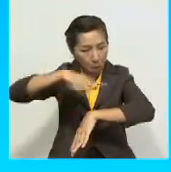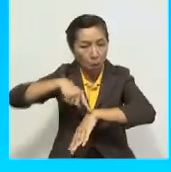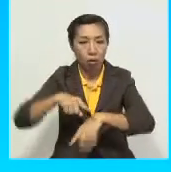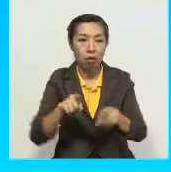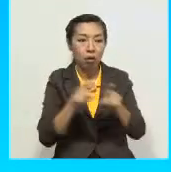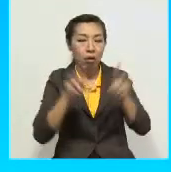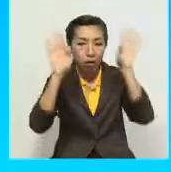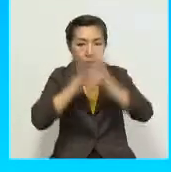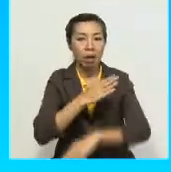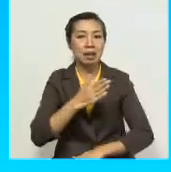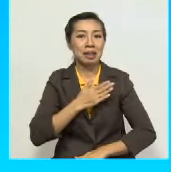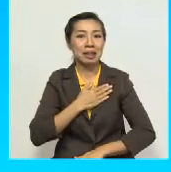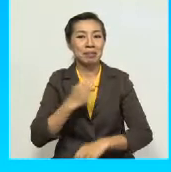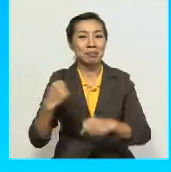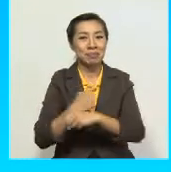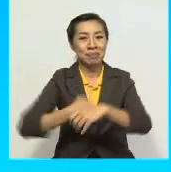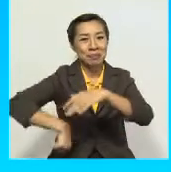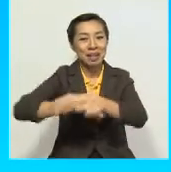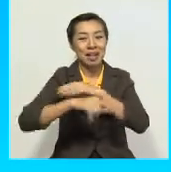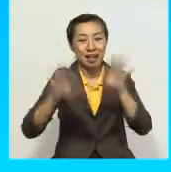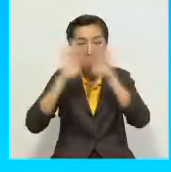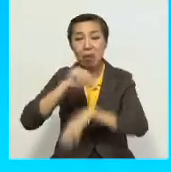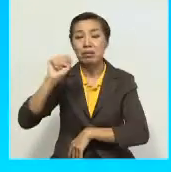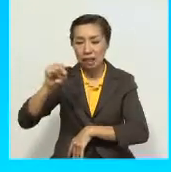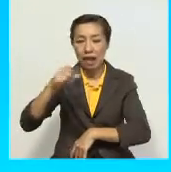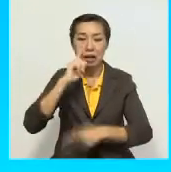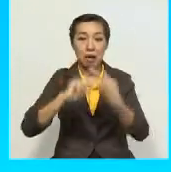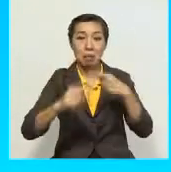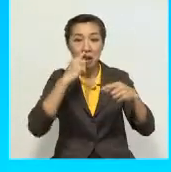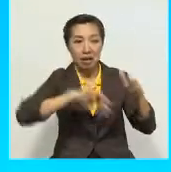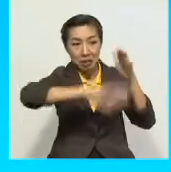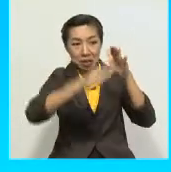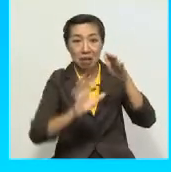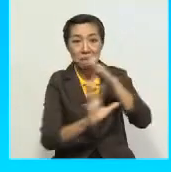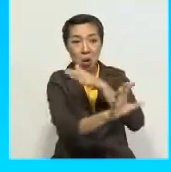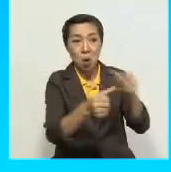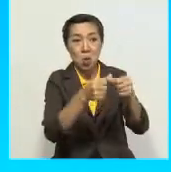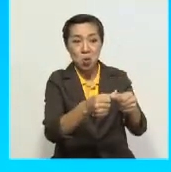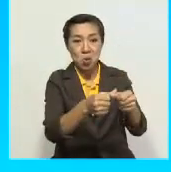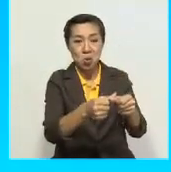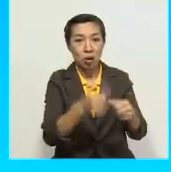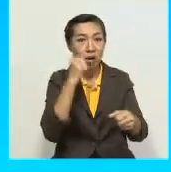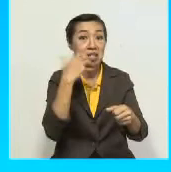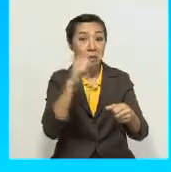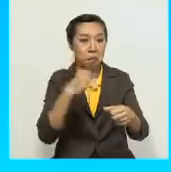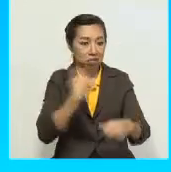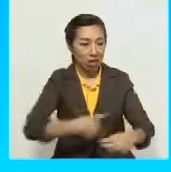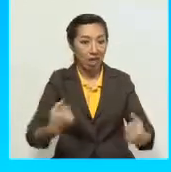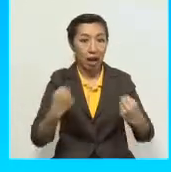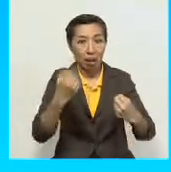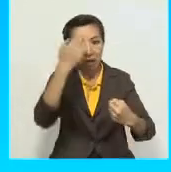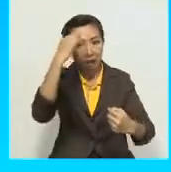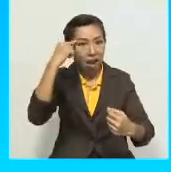ติเลยนะยิ่งกว่าทีมด้วย คือแบบทำให้เนี่ยน้องอยู่ในนั้น10วันเรายังเห็นว่าสภาพร่างกายน้องเนี่ยยังไหวนะคะยังมีส